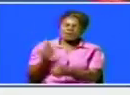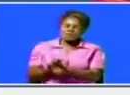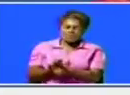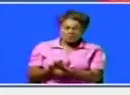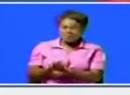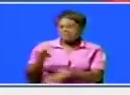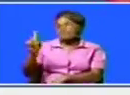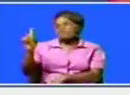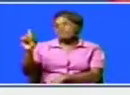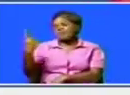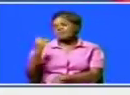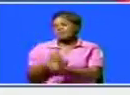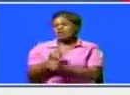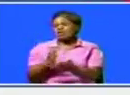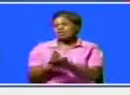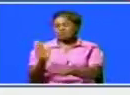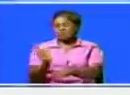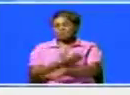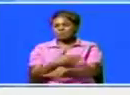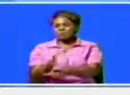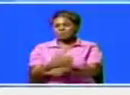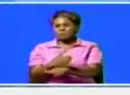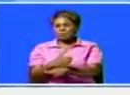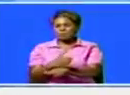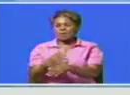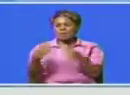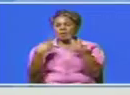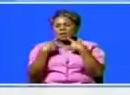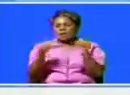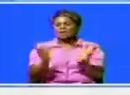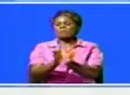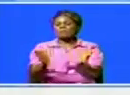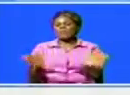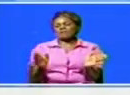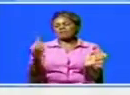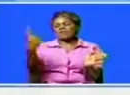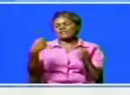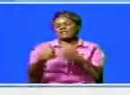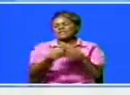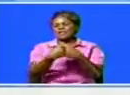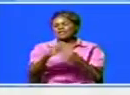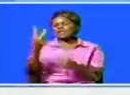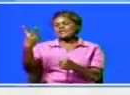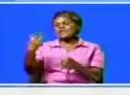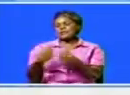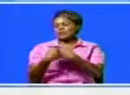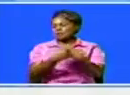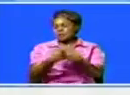kwanza kuhakikisha ngoma imefikia umma. Hiyo ni changamoto ya kwanza. Pili,